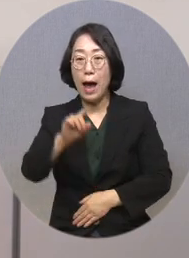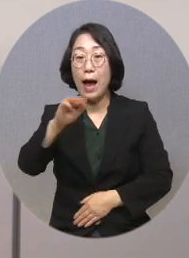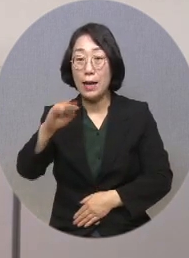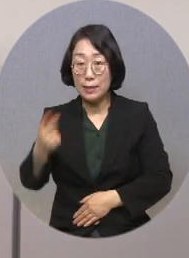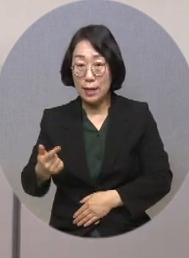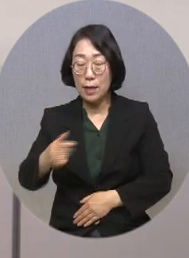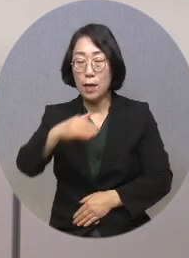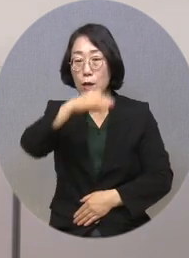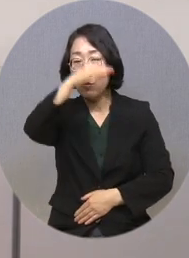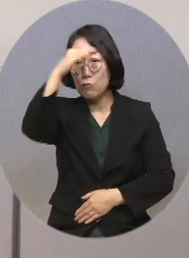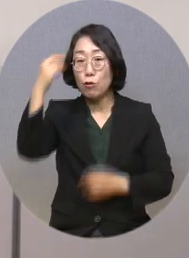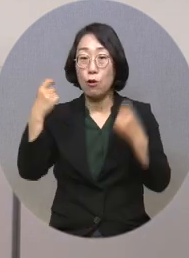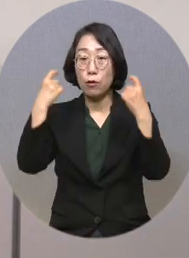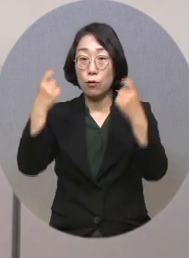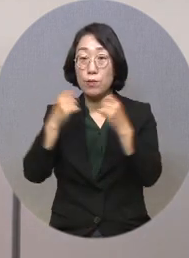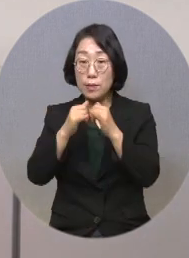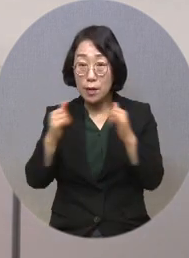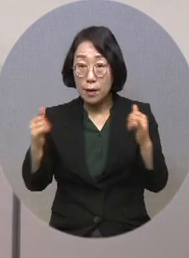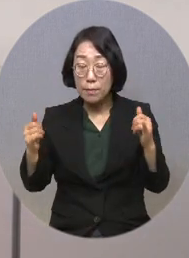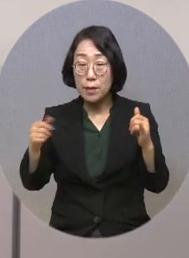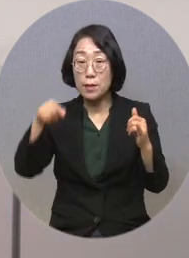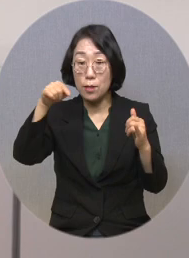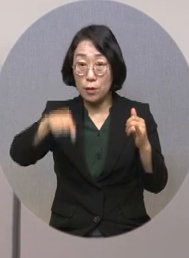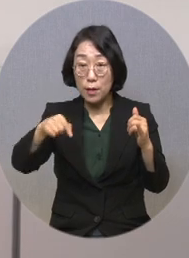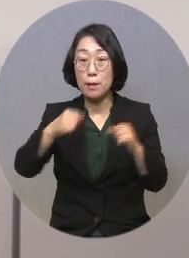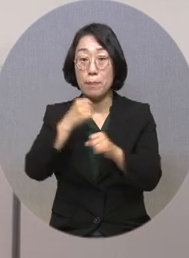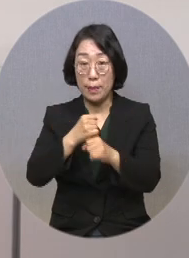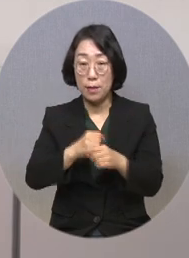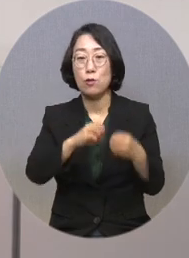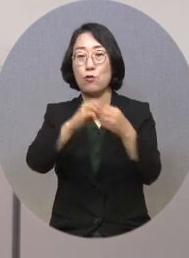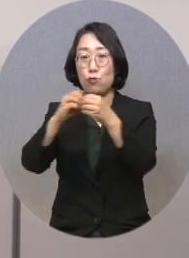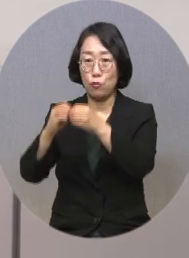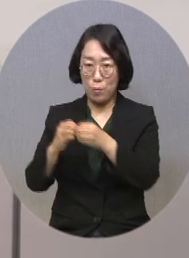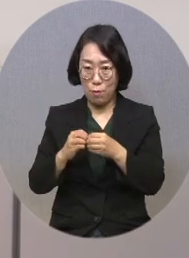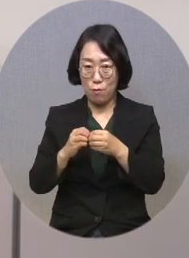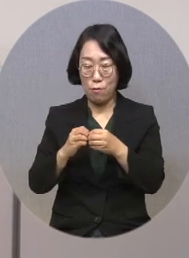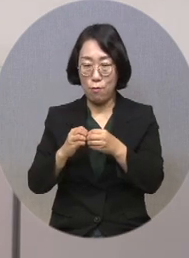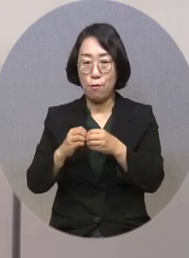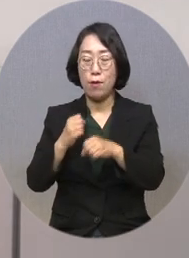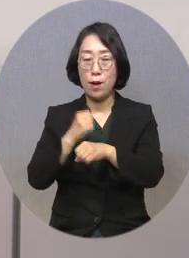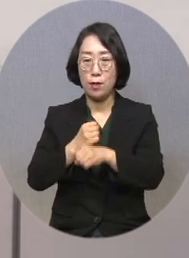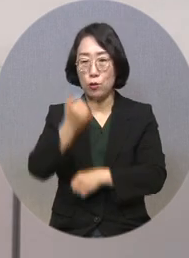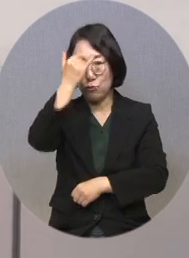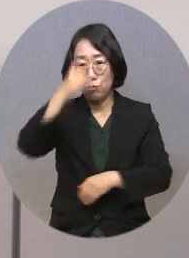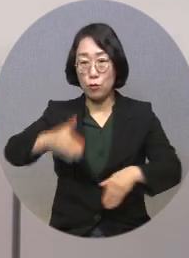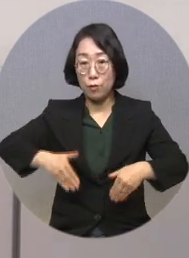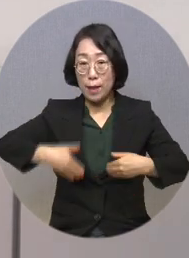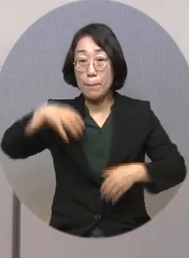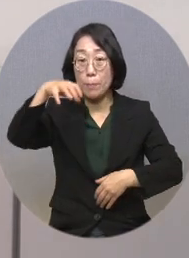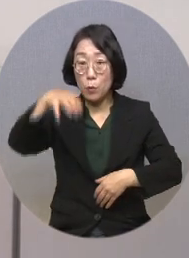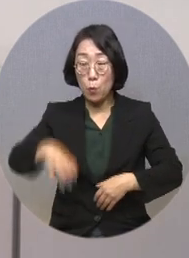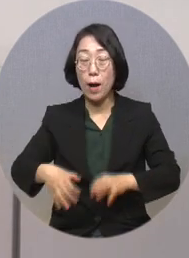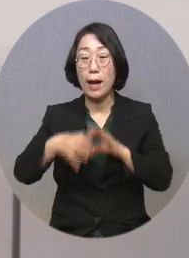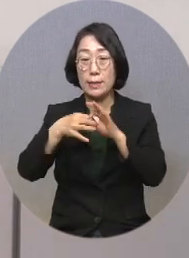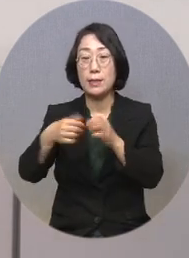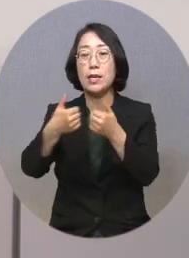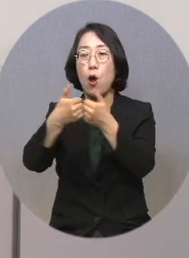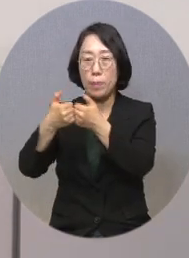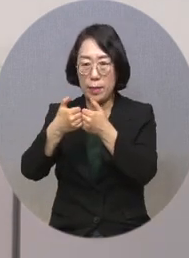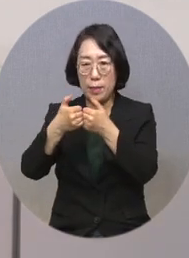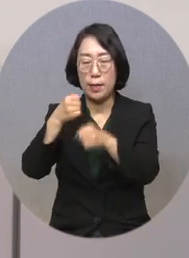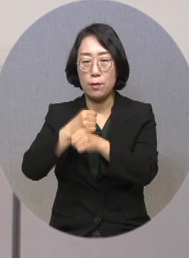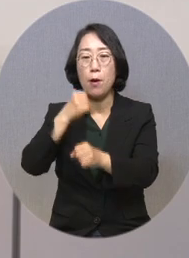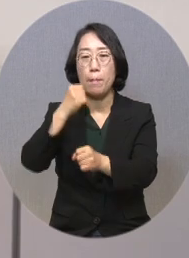관광객을 유치하여 가고 싶은 아산을 만들도록 충청남도와 적극적으로 협의해서